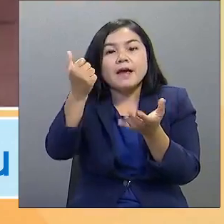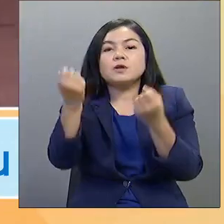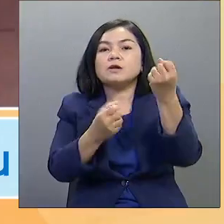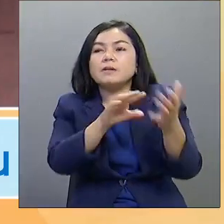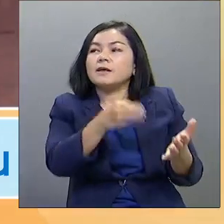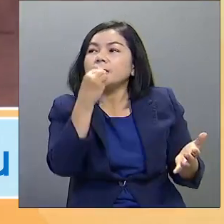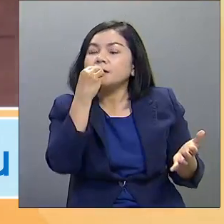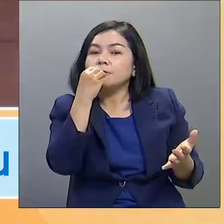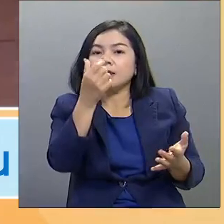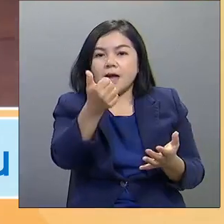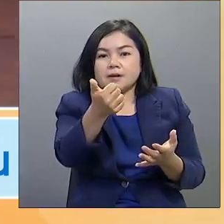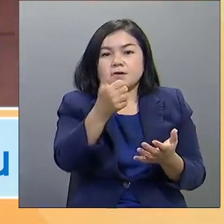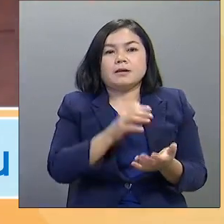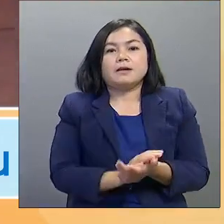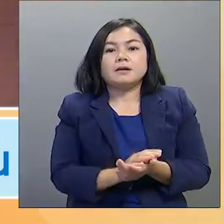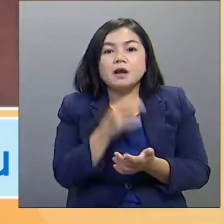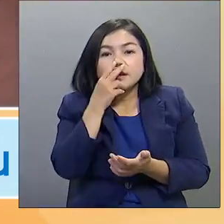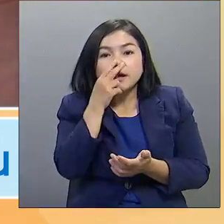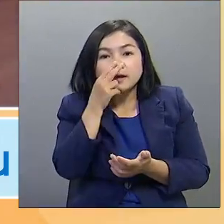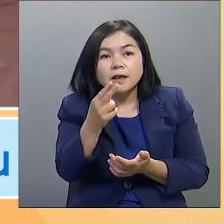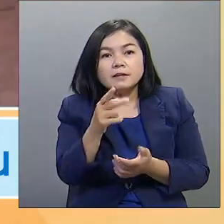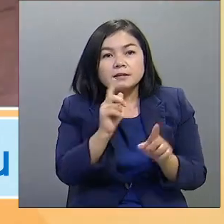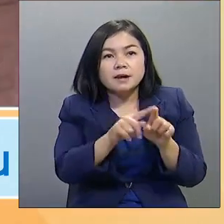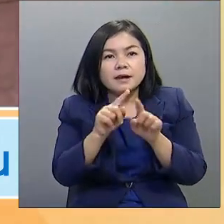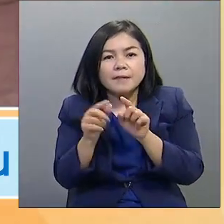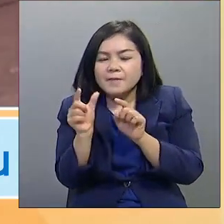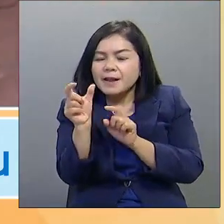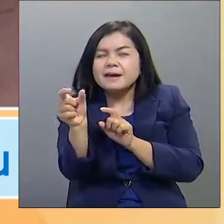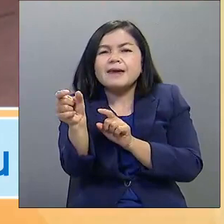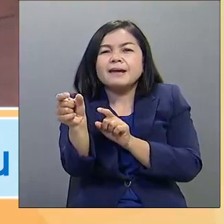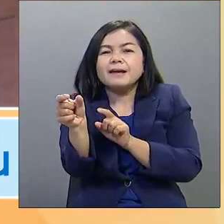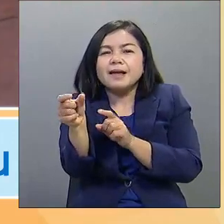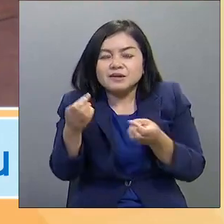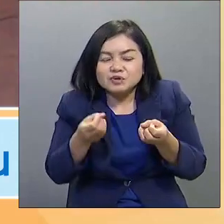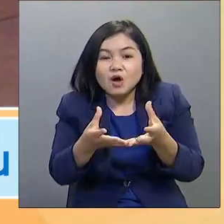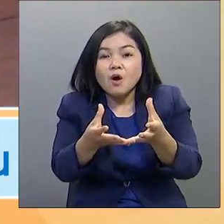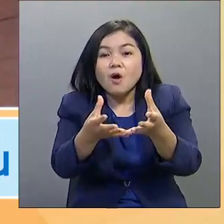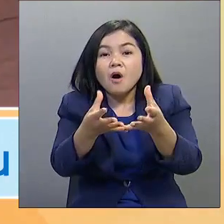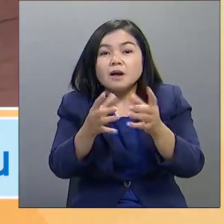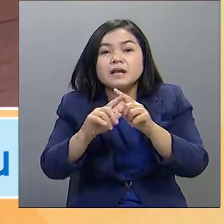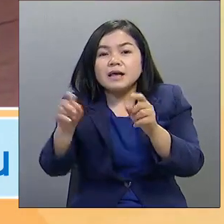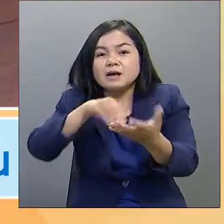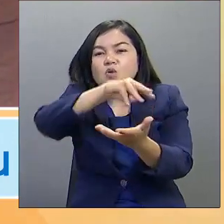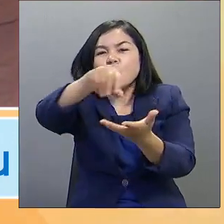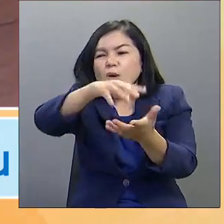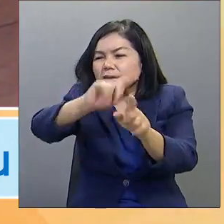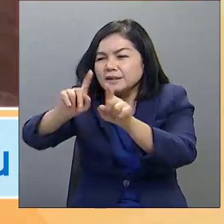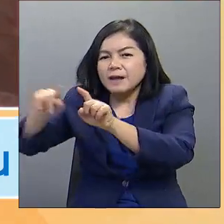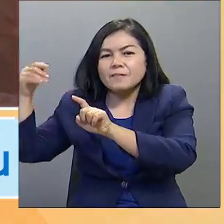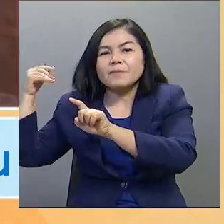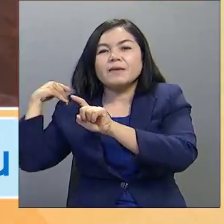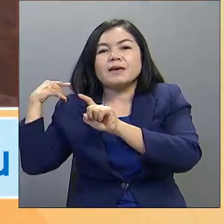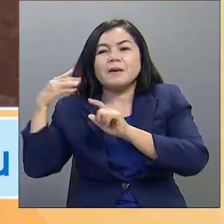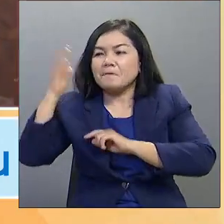รถหยิบกินง่ายหน่อย แล้วเดี๋ยวนี้ยุ้ยเห็นแบบเป็นนางเล็ดนะคุ้มชมเป็นแผ่นเล็กๆที่พี่ต้อมบอกอะแต่แอบโรยผงปรุงรสต่างๆอะ มีหลายหน้า บาร์บีคิ